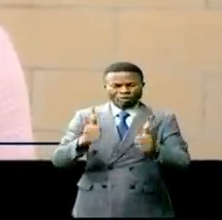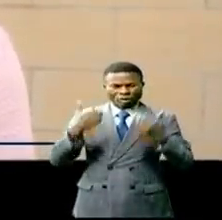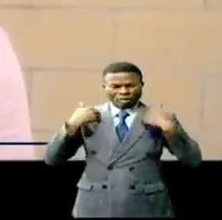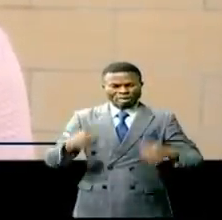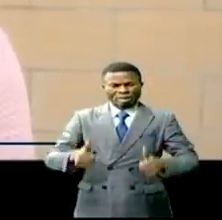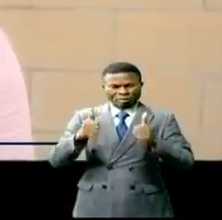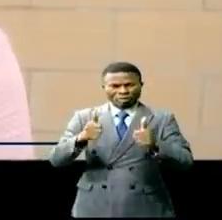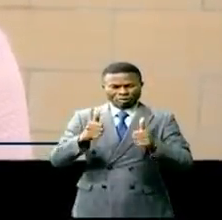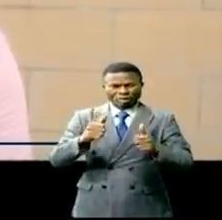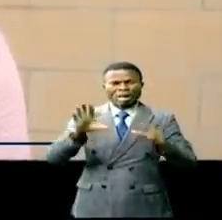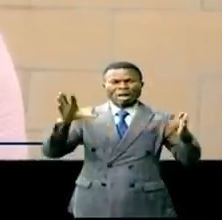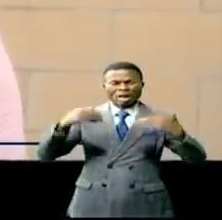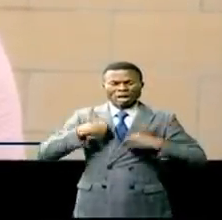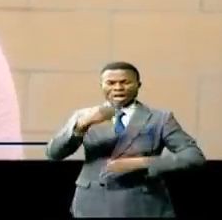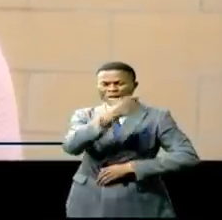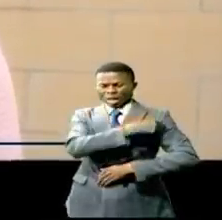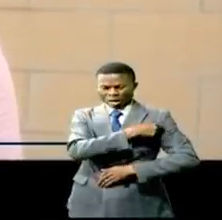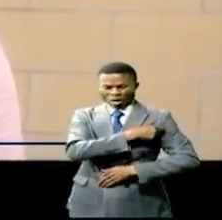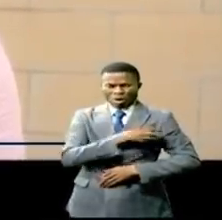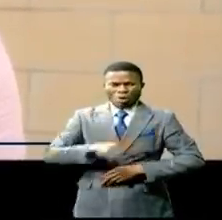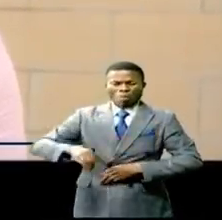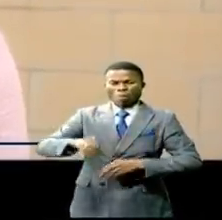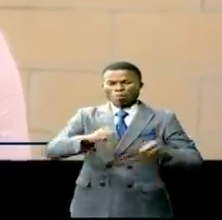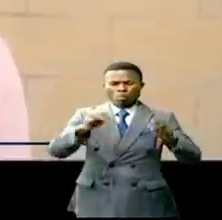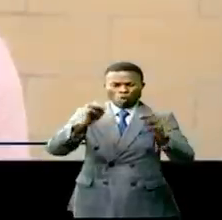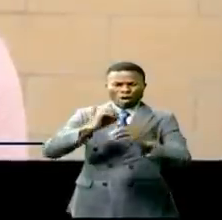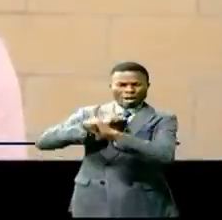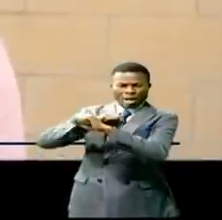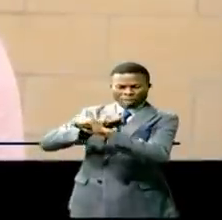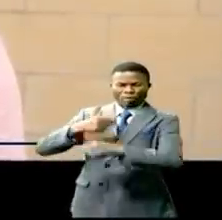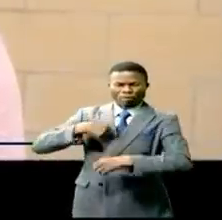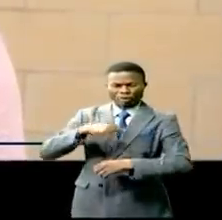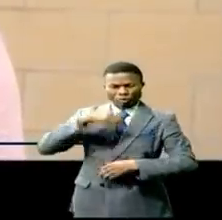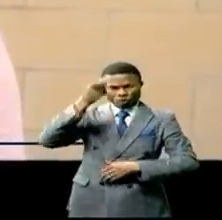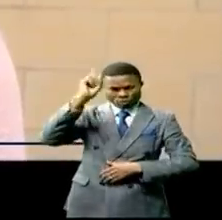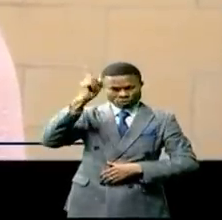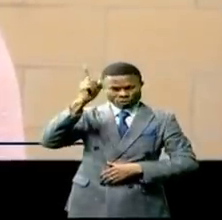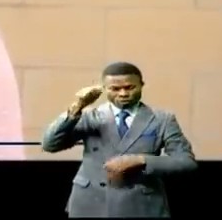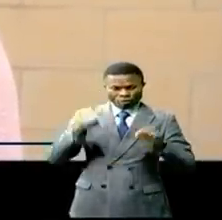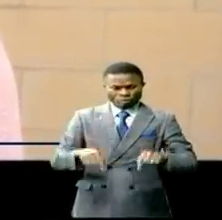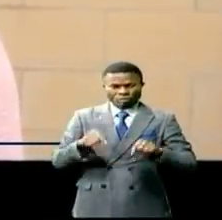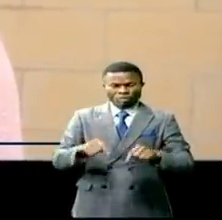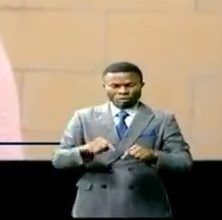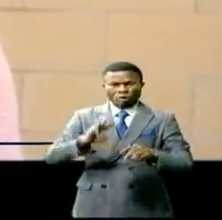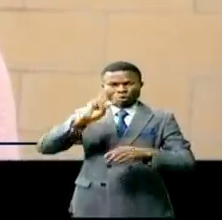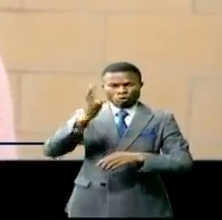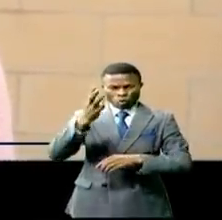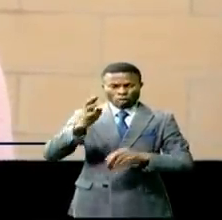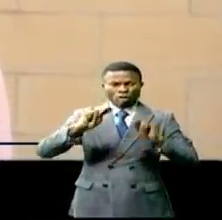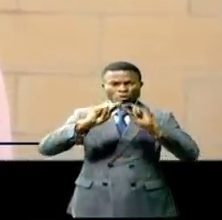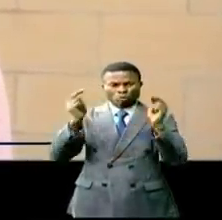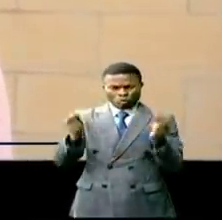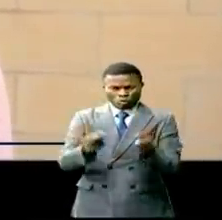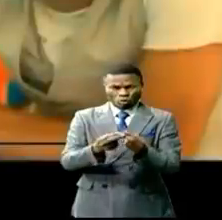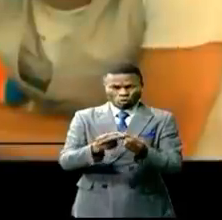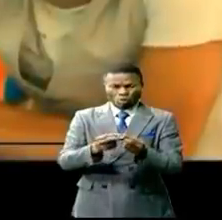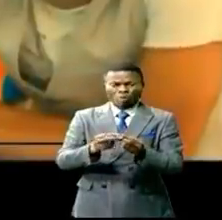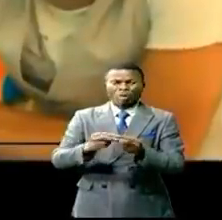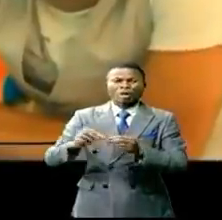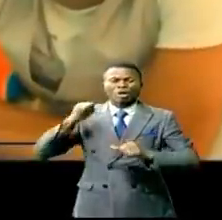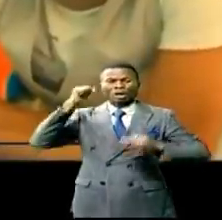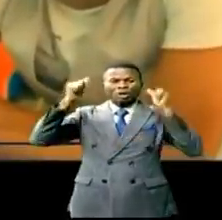adoptant le vaccin au moins des préventions un priorité nous sommes aujourd'hui à un troisième groupe d artistes et comédiens